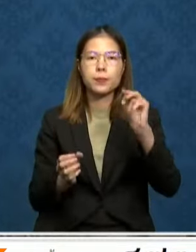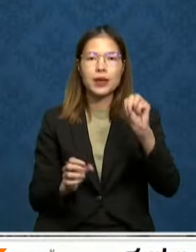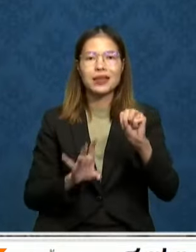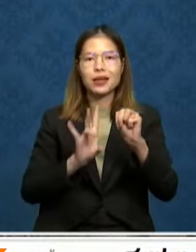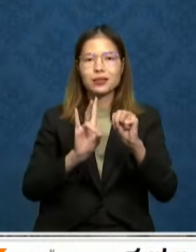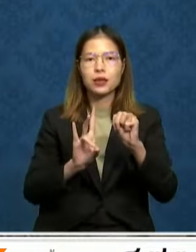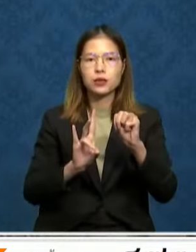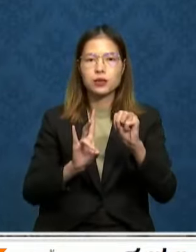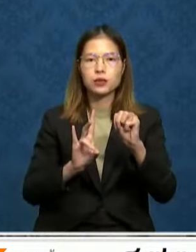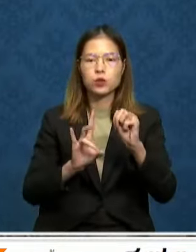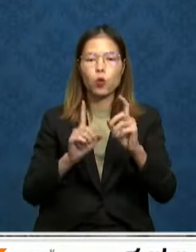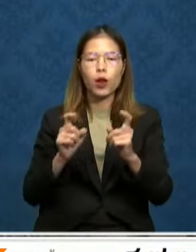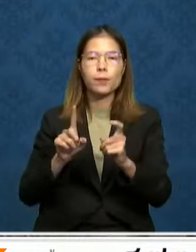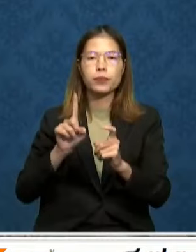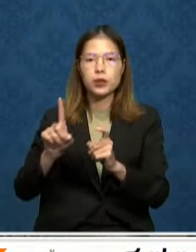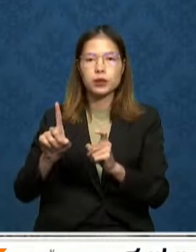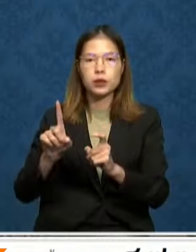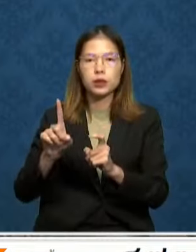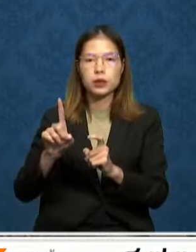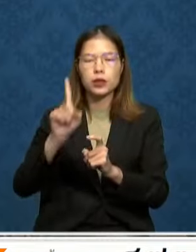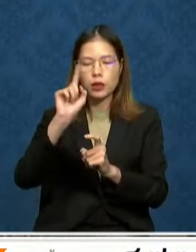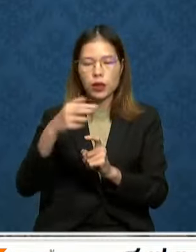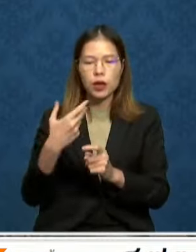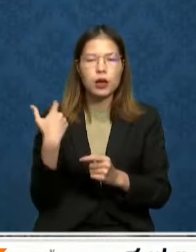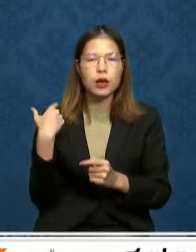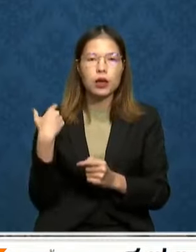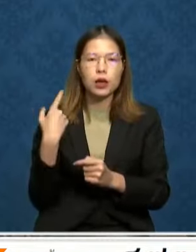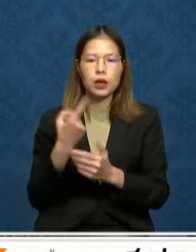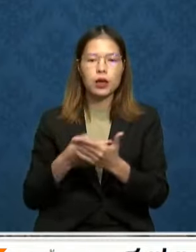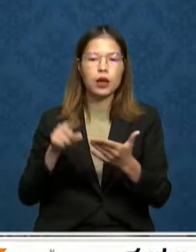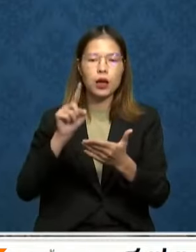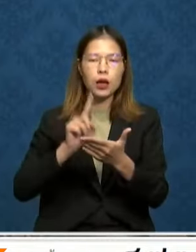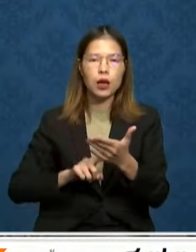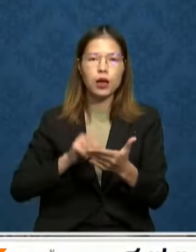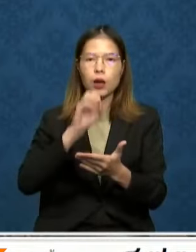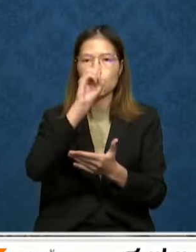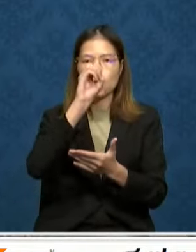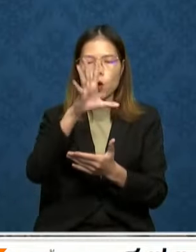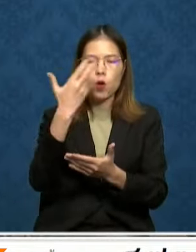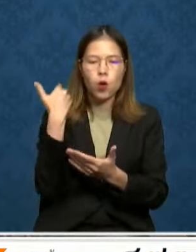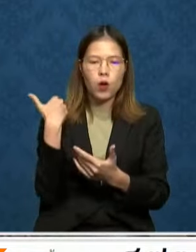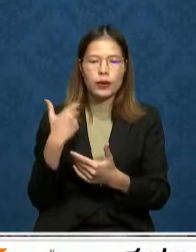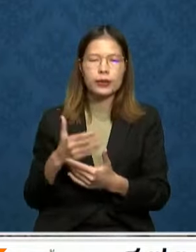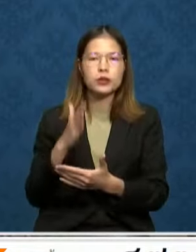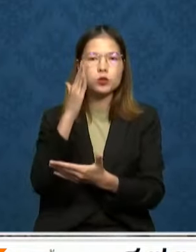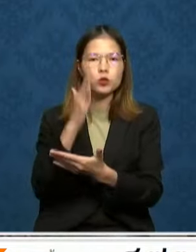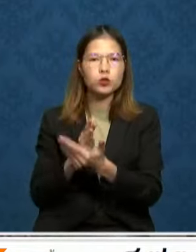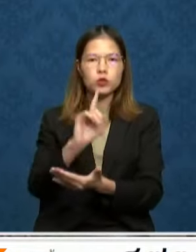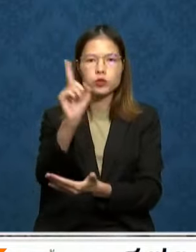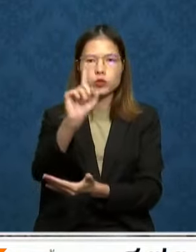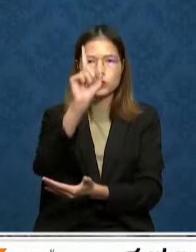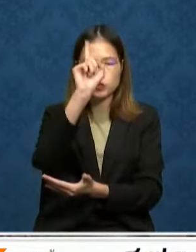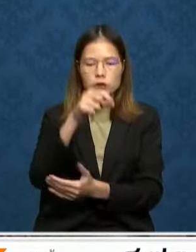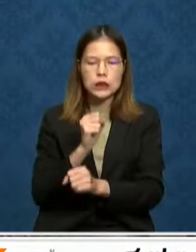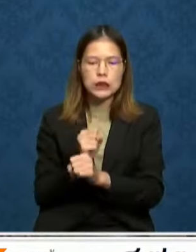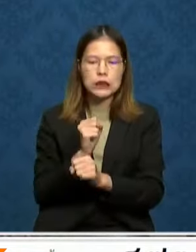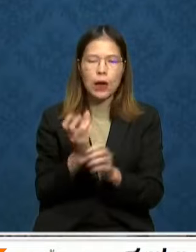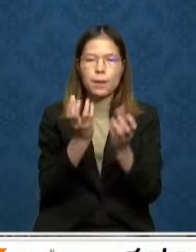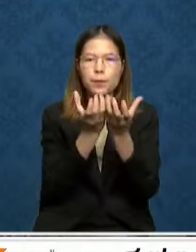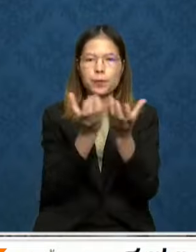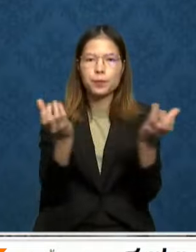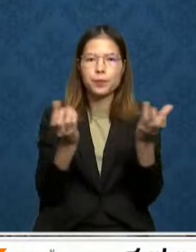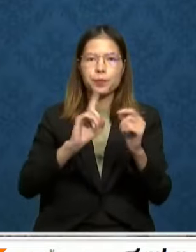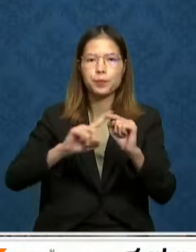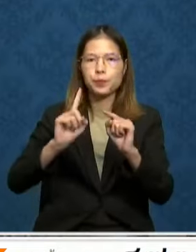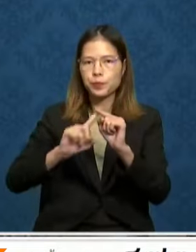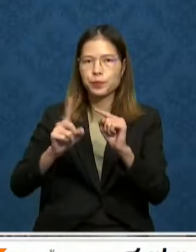7วบ 1การออกเสียงที่ถือว่ามีข้อยุติในเรื่องที่จัดทำรัฐธรรมนูญ